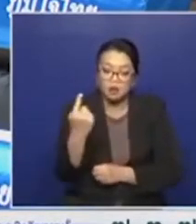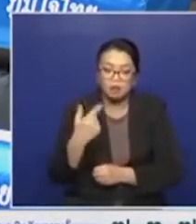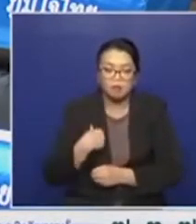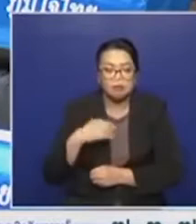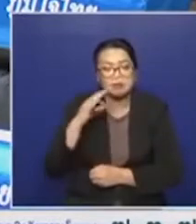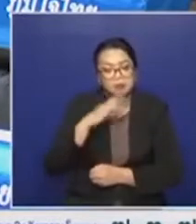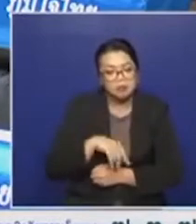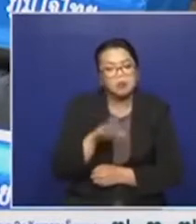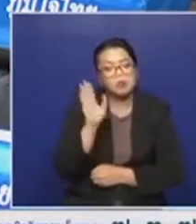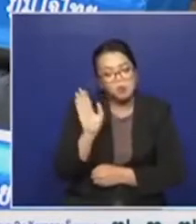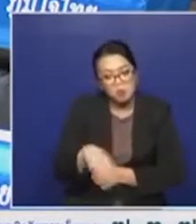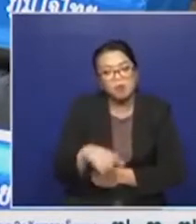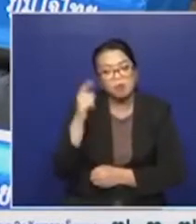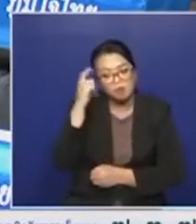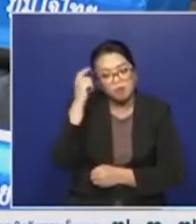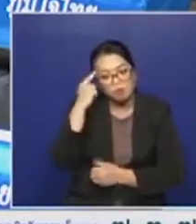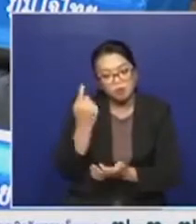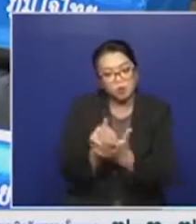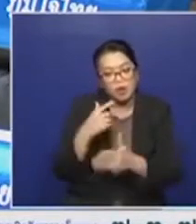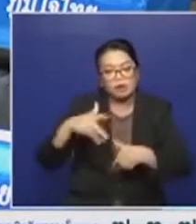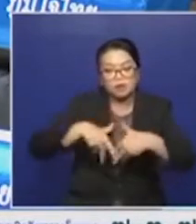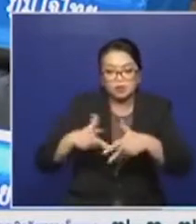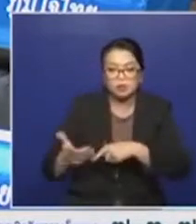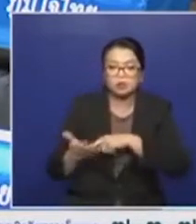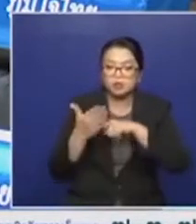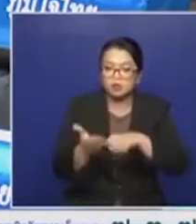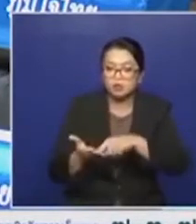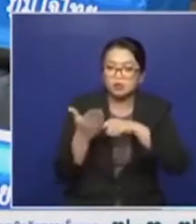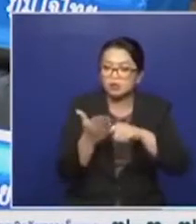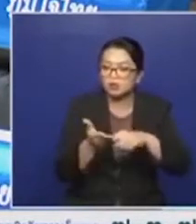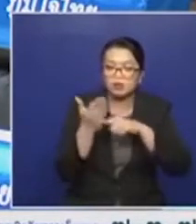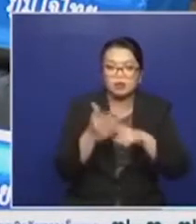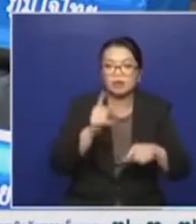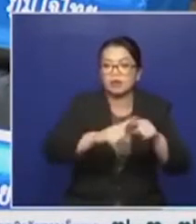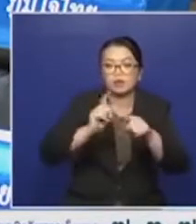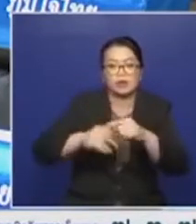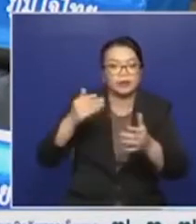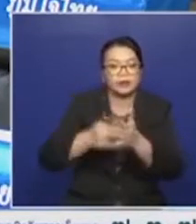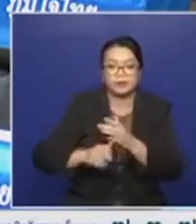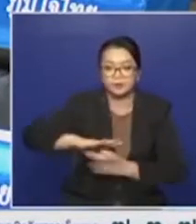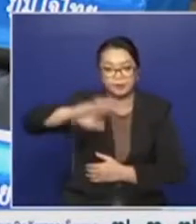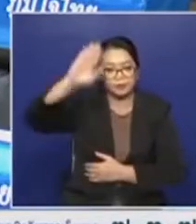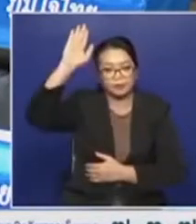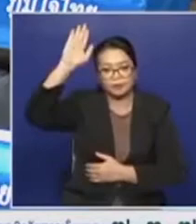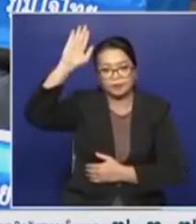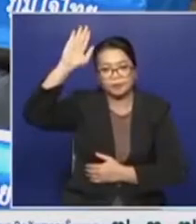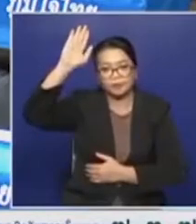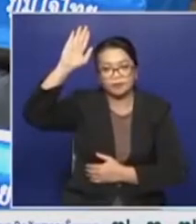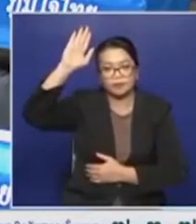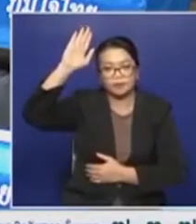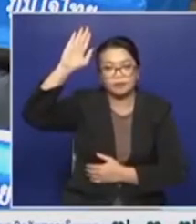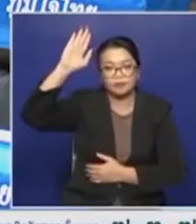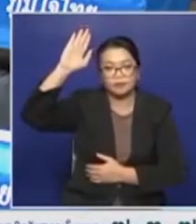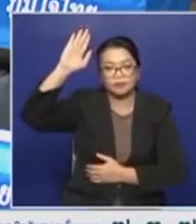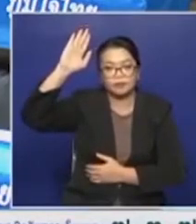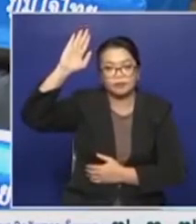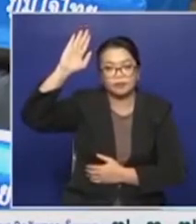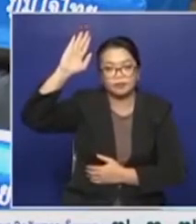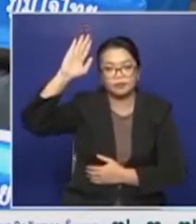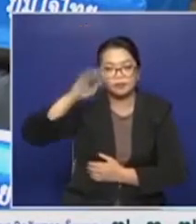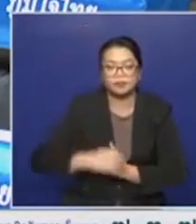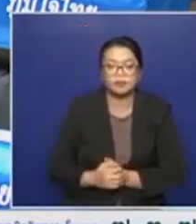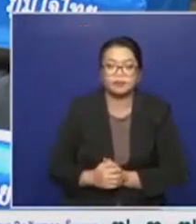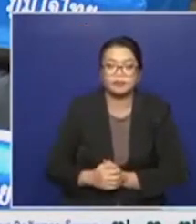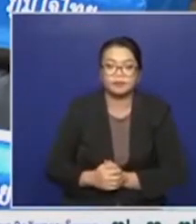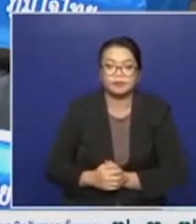แปลกที่ทันทีที่ตัวแทนของประชาชนเสนอการแก้ไขรัฐธรรมนูญถ้าหนูและท่านประธานครับผม